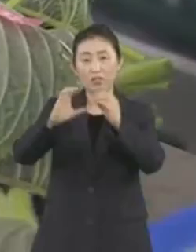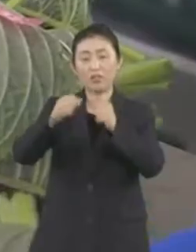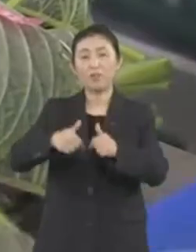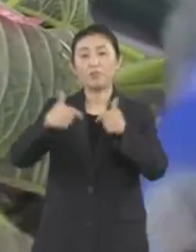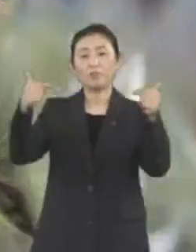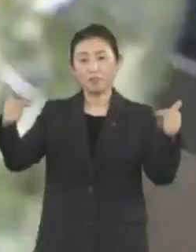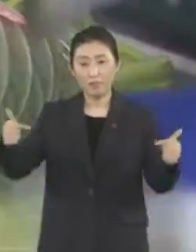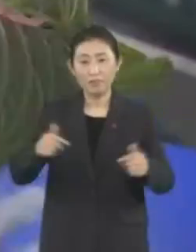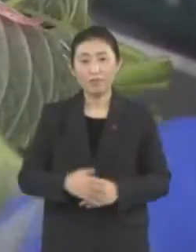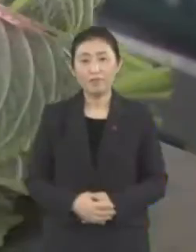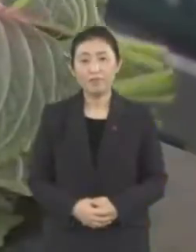졌다고 평가했습니다